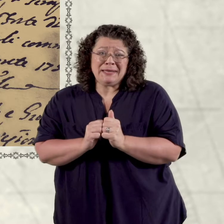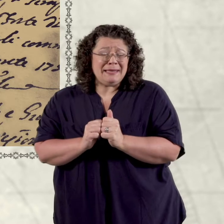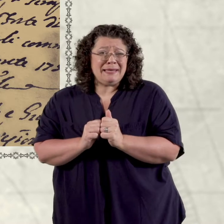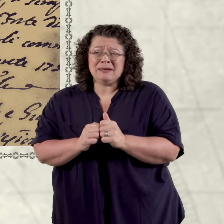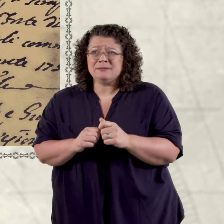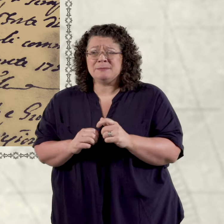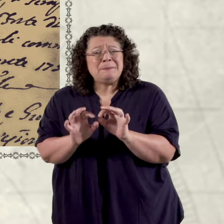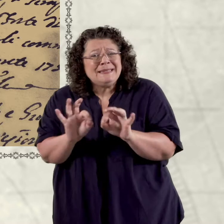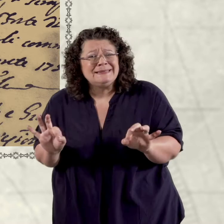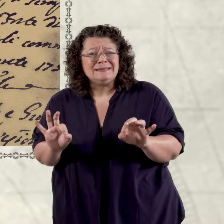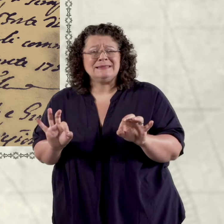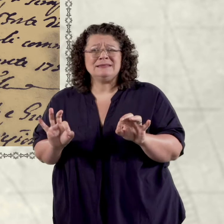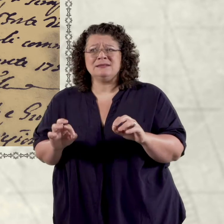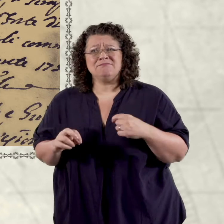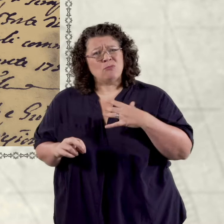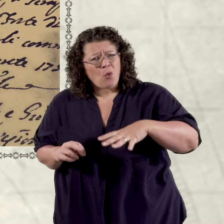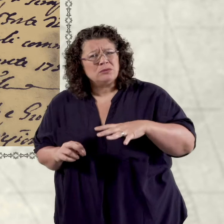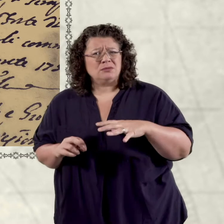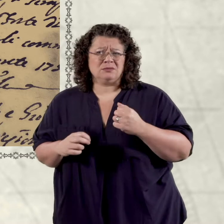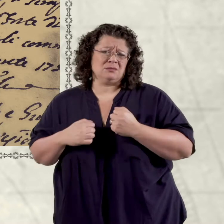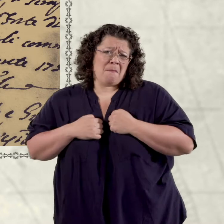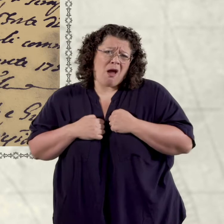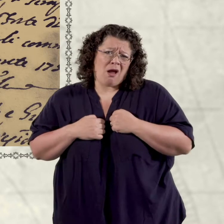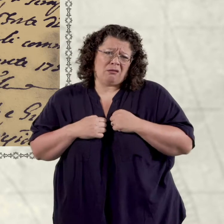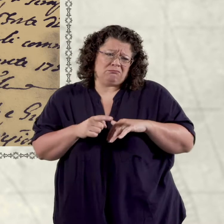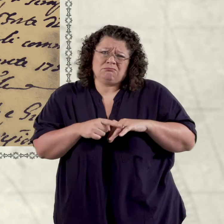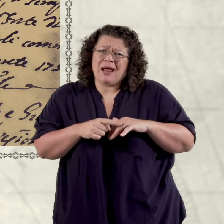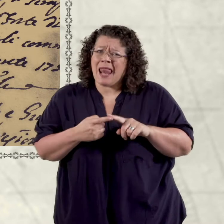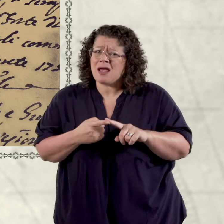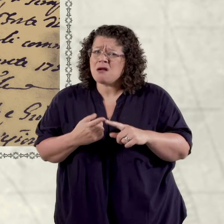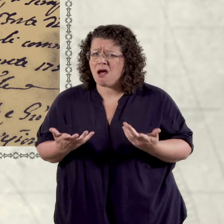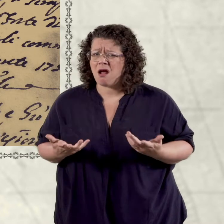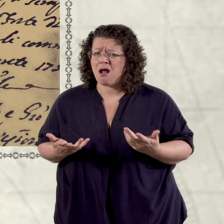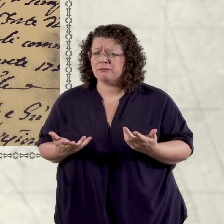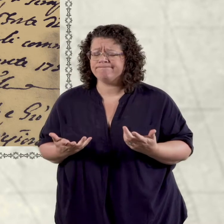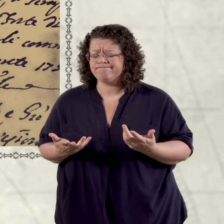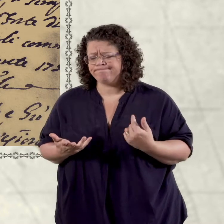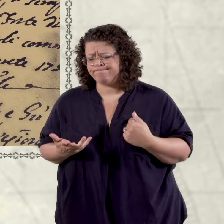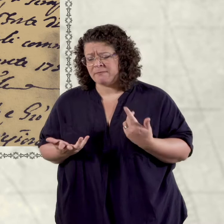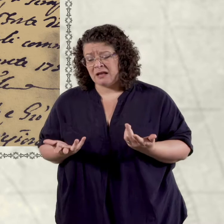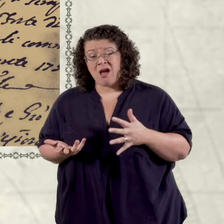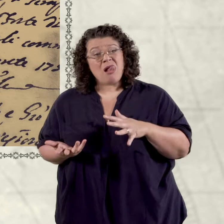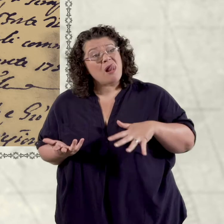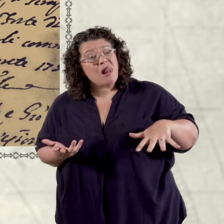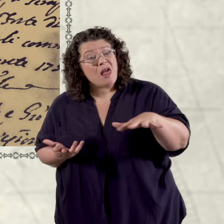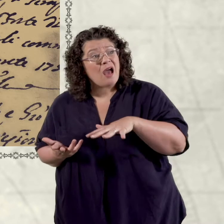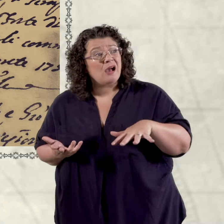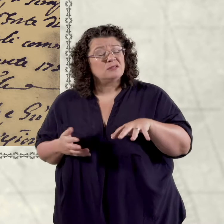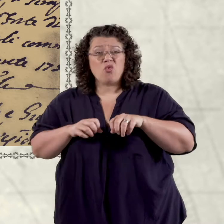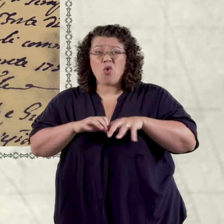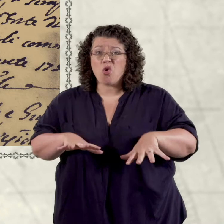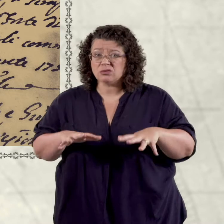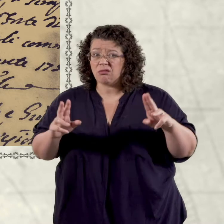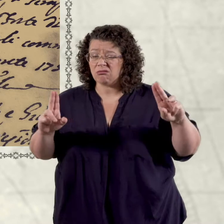Cyntaf. Roedd yn rhaid i ni gytuno ar rhywbeth mwyn heddwch ac mwyn i mi gael fy Elinor yn ôl.